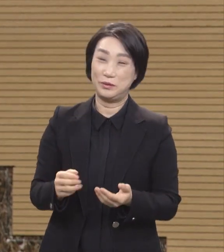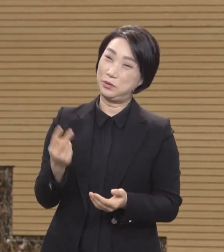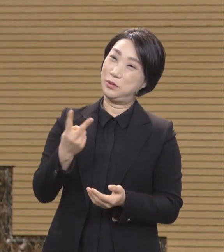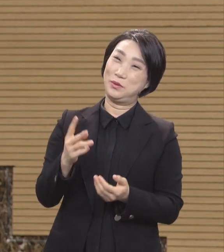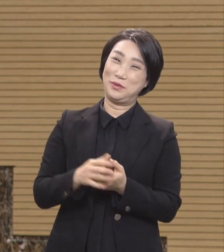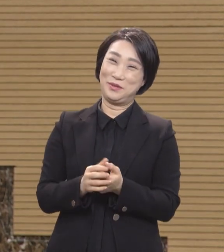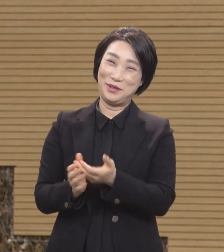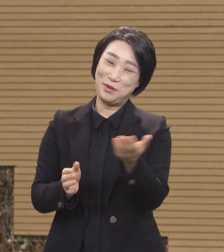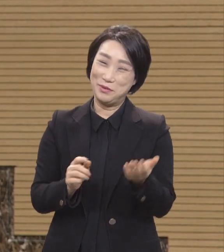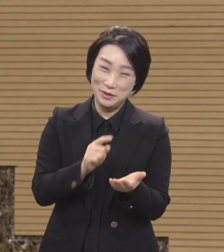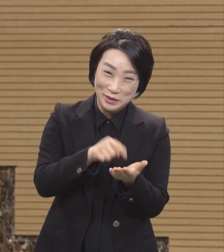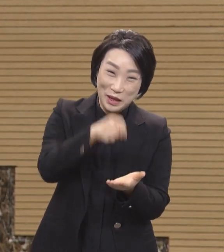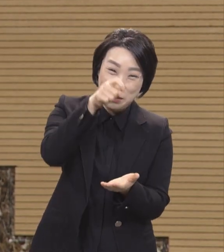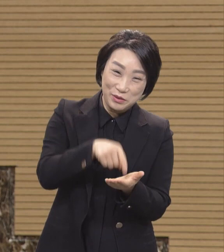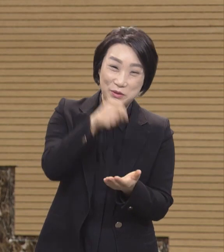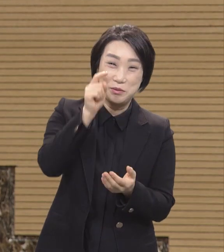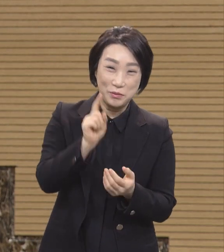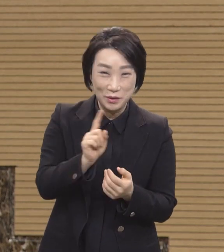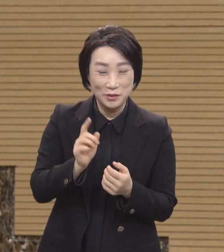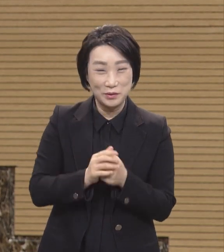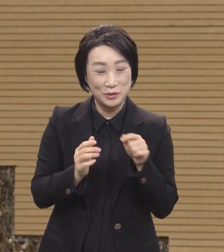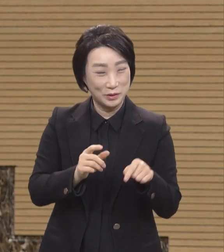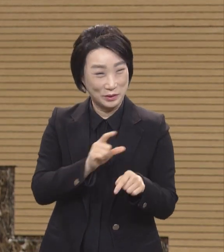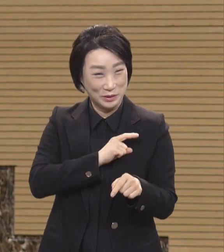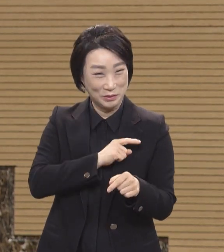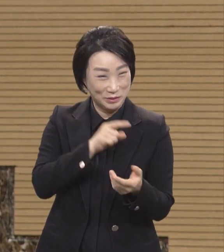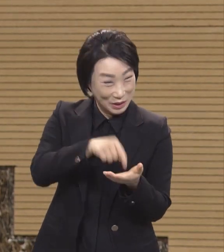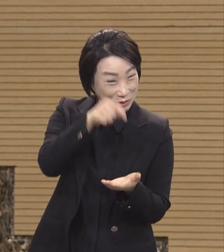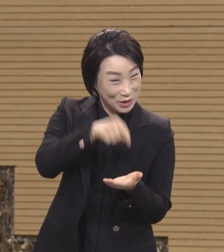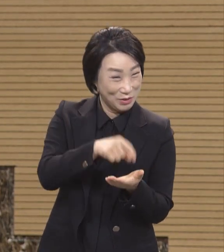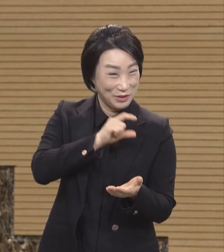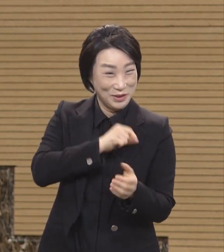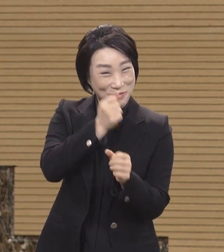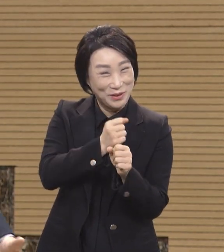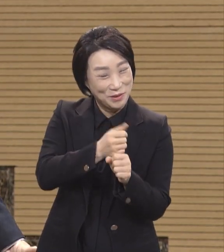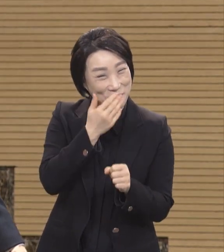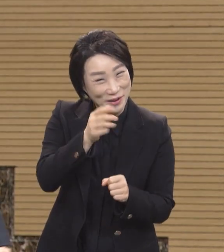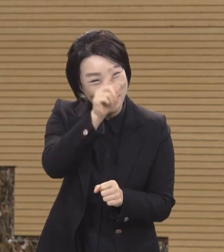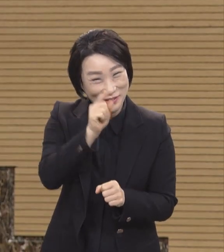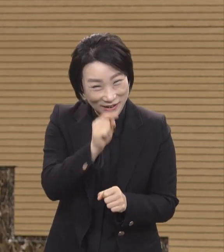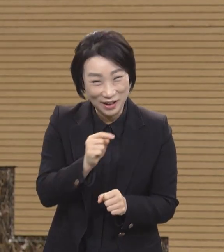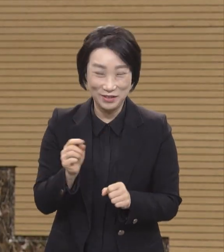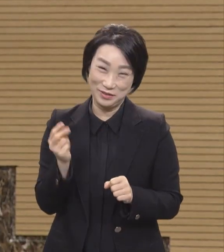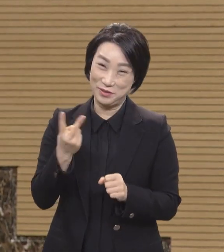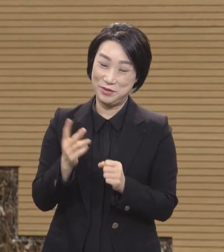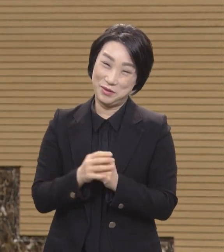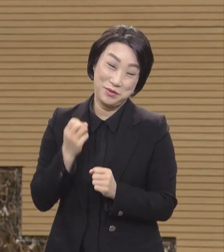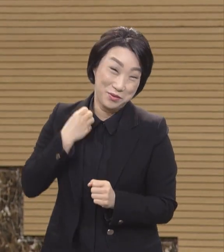또 구부러졌다고 새우라고 짓고 고래는 크다고 또 고래라고 짓고